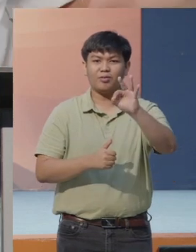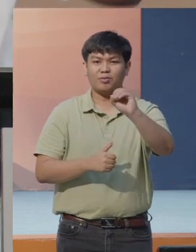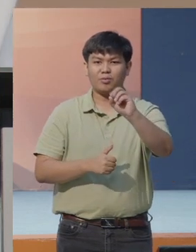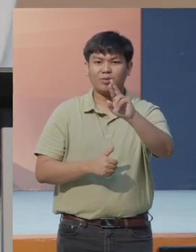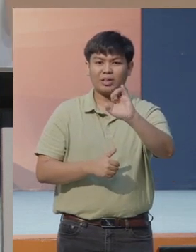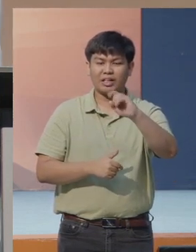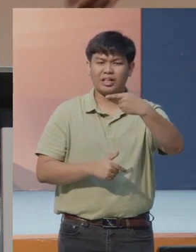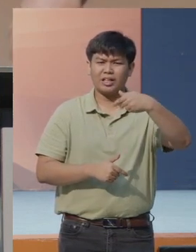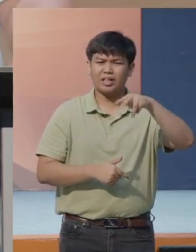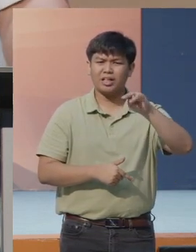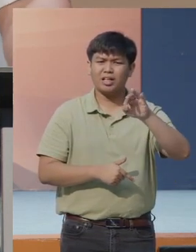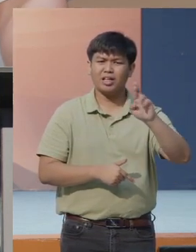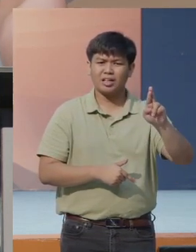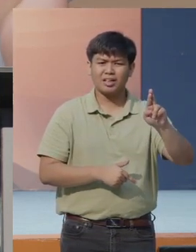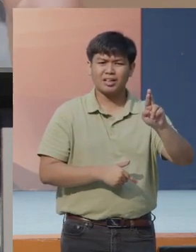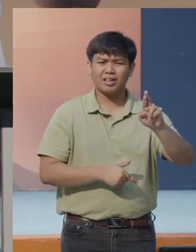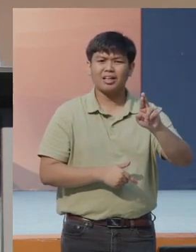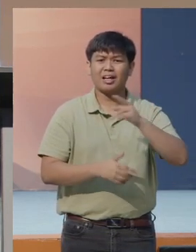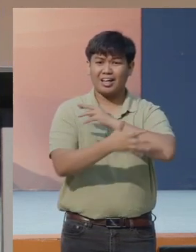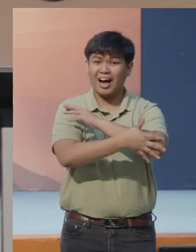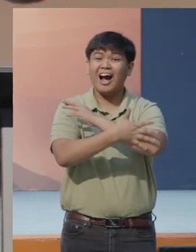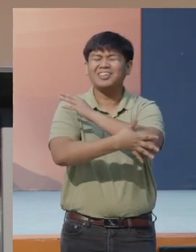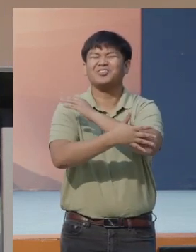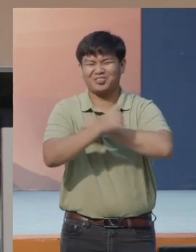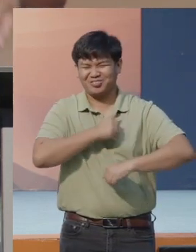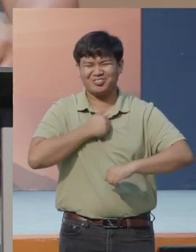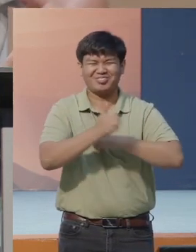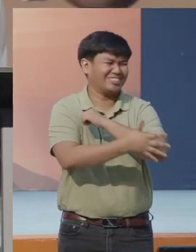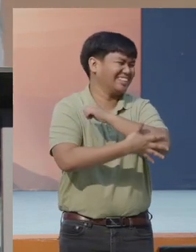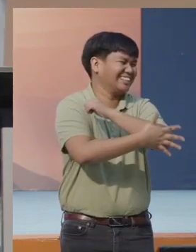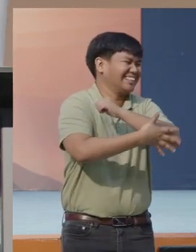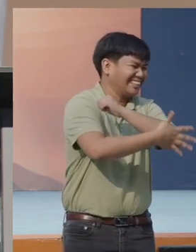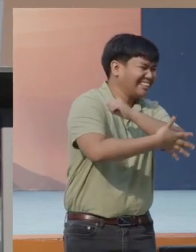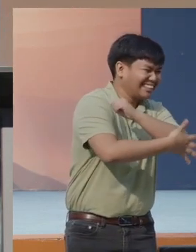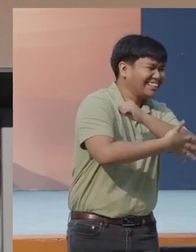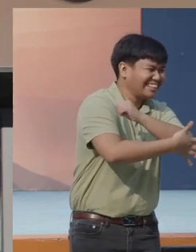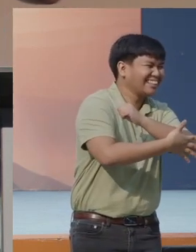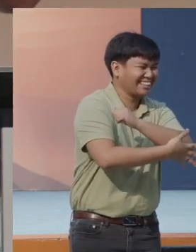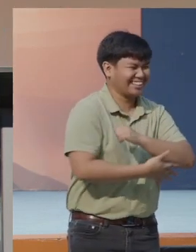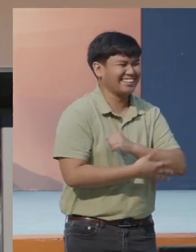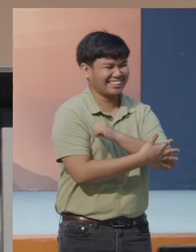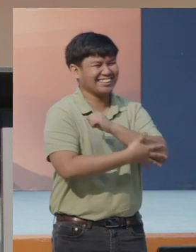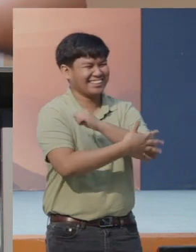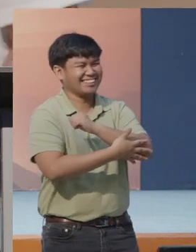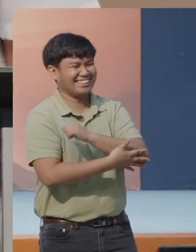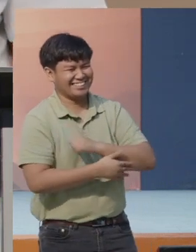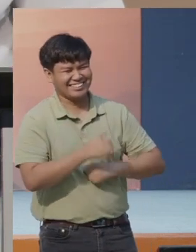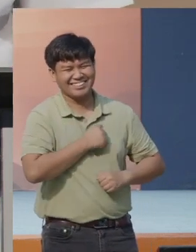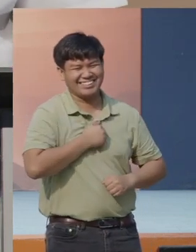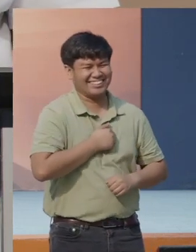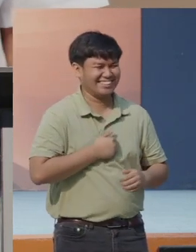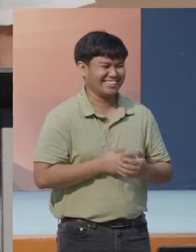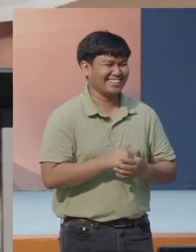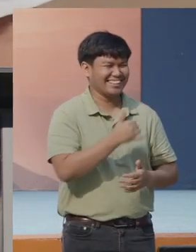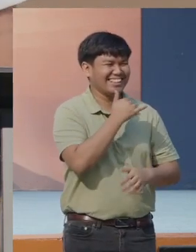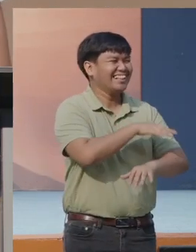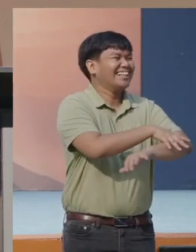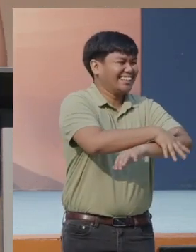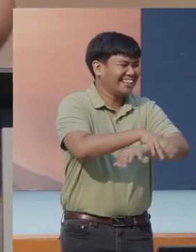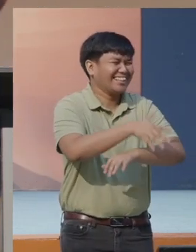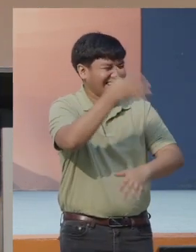katribo, hindi nyo kapamilya. Tratuhin nyo na parang kabilang talaga ng pamilya ninyo.